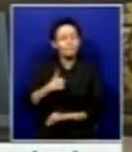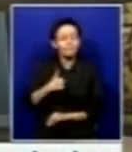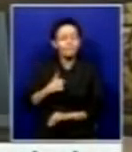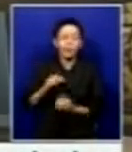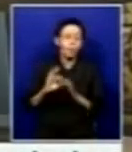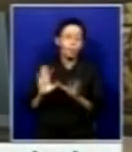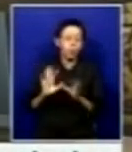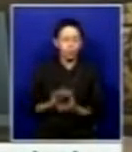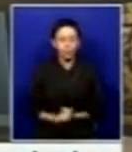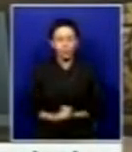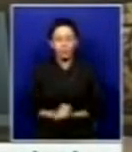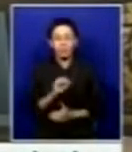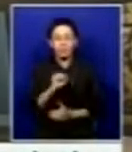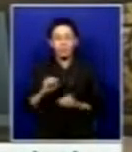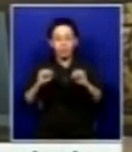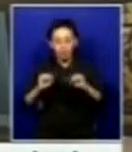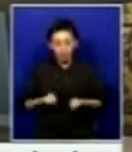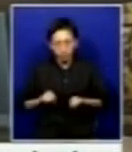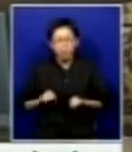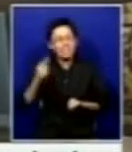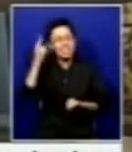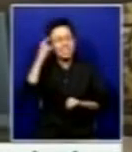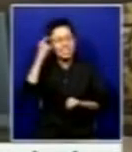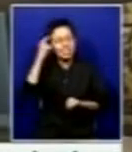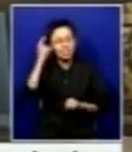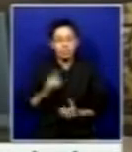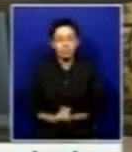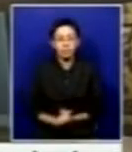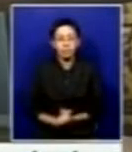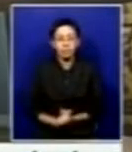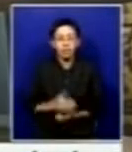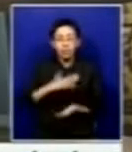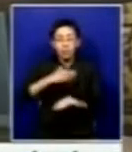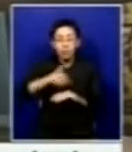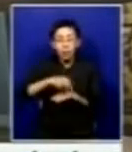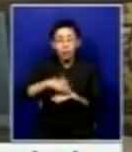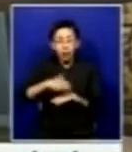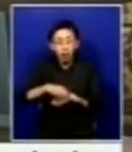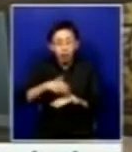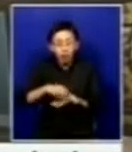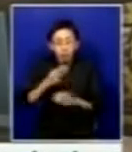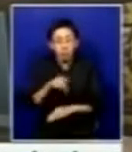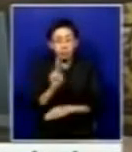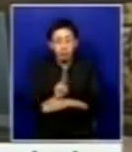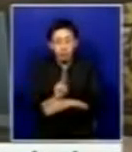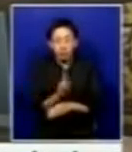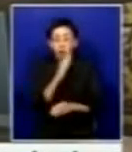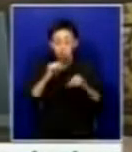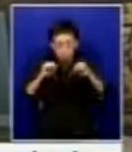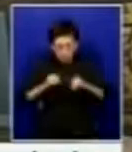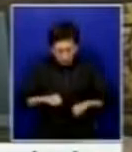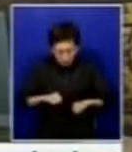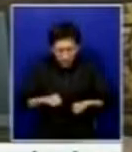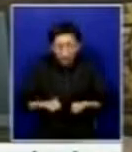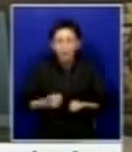สภาแห่งนี้คงอนุมัติแต่สิ่งที่ผมอยากจะกราบเรียนท่านประธานครับว่าเมื่อจะอนุมัติแล้วเนี่ยขอให้ดู